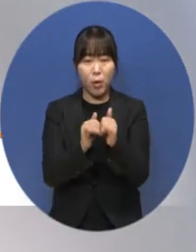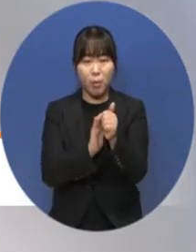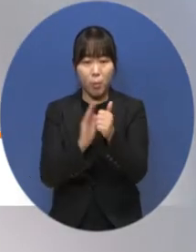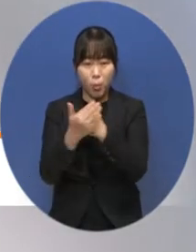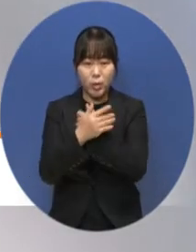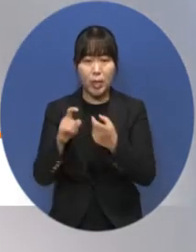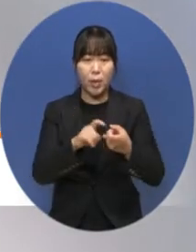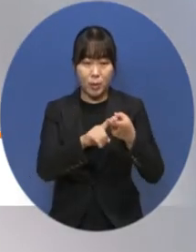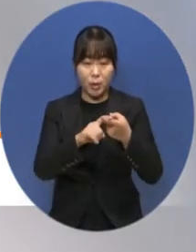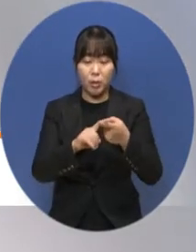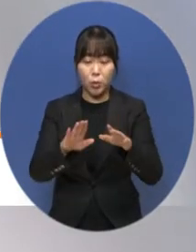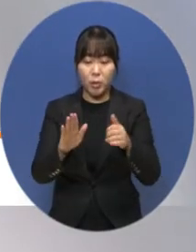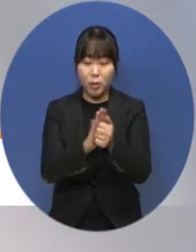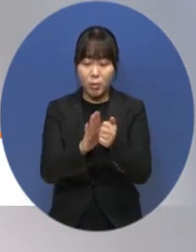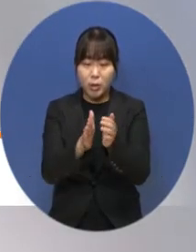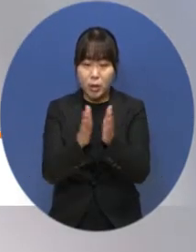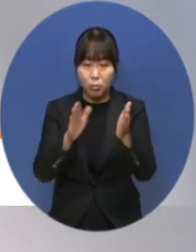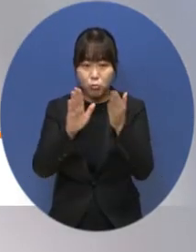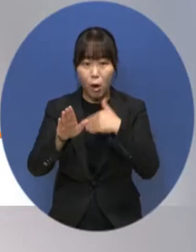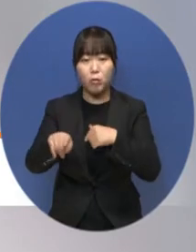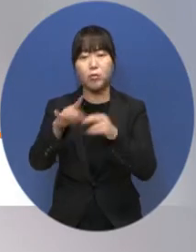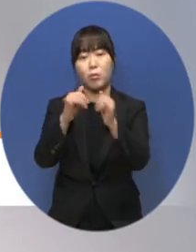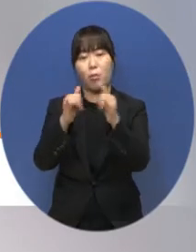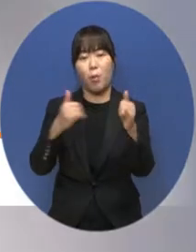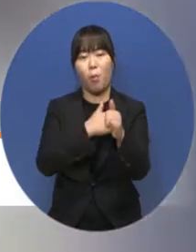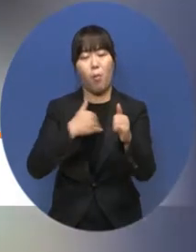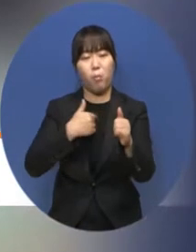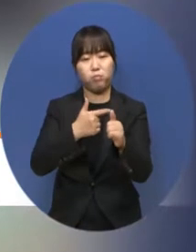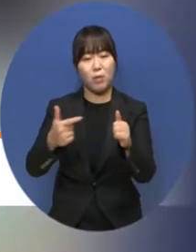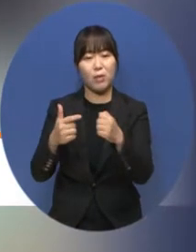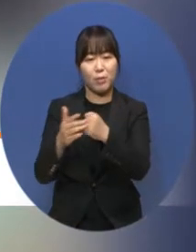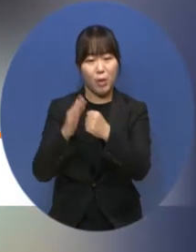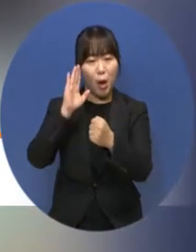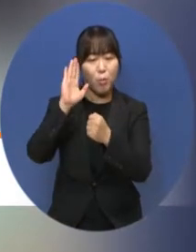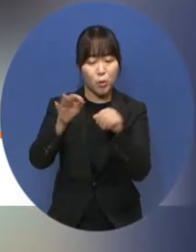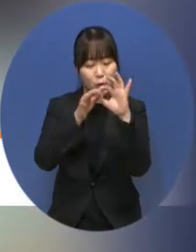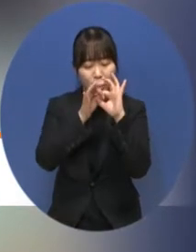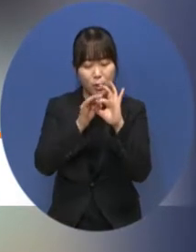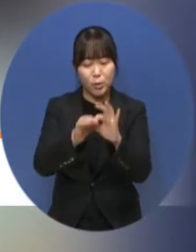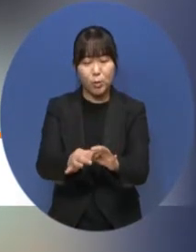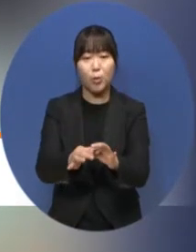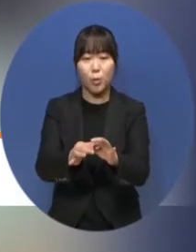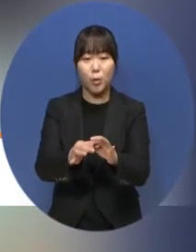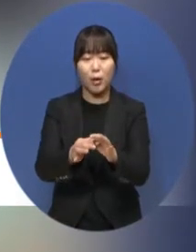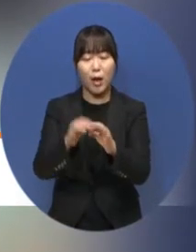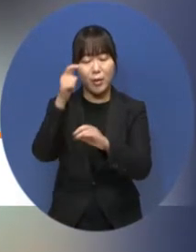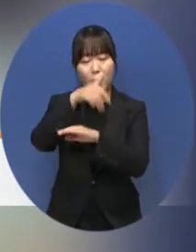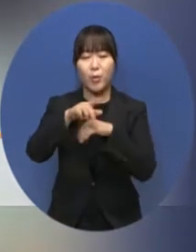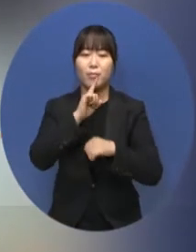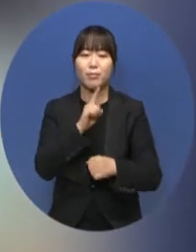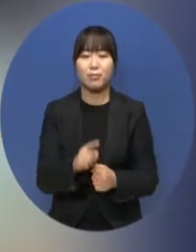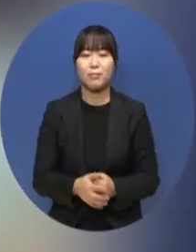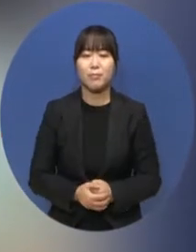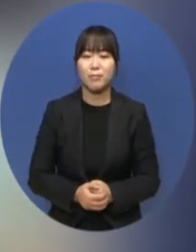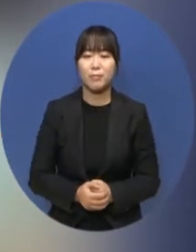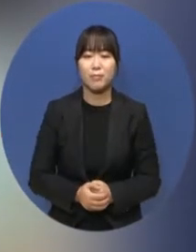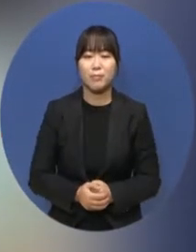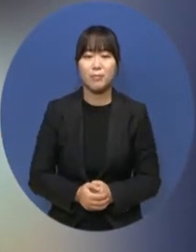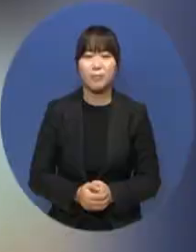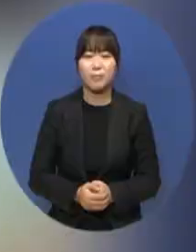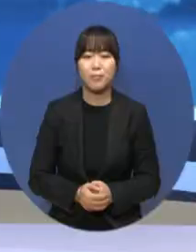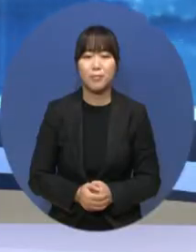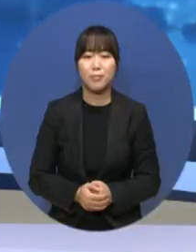지역사회보장협의체는 서비스 실시 후 대상 주민들의 만족도가 높아 앞으로도 지속적으로 진행할 예정이라고 밝혔습니다.